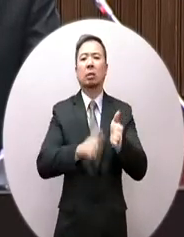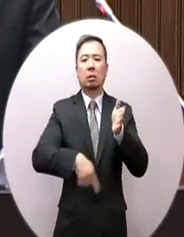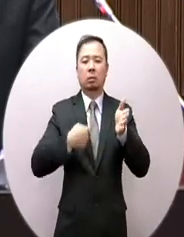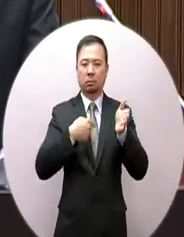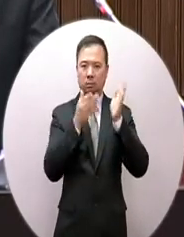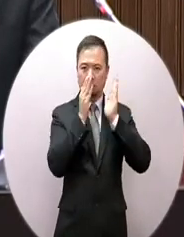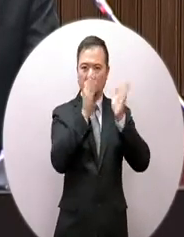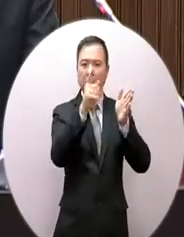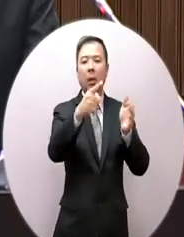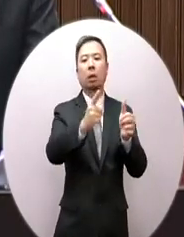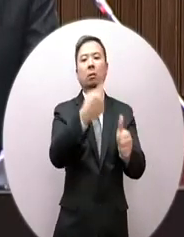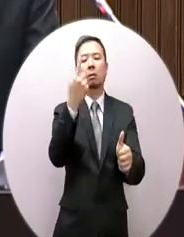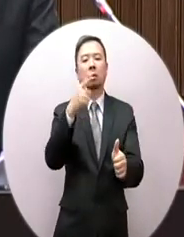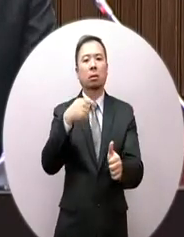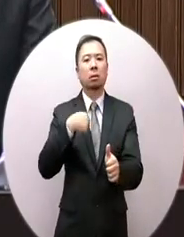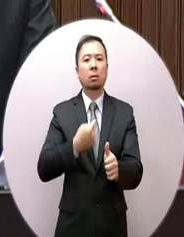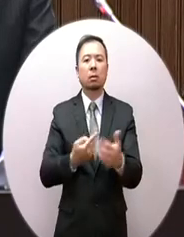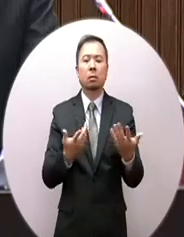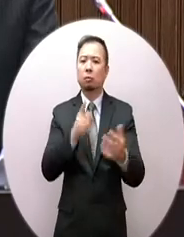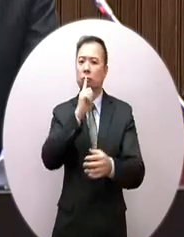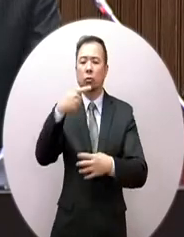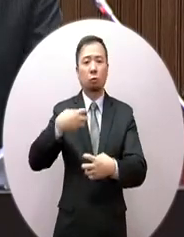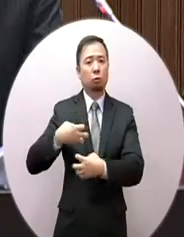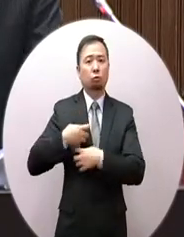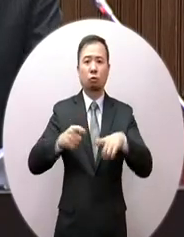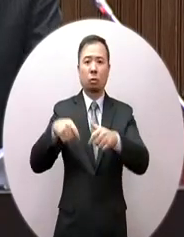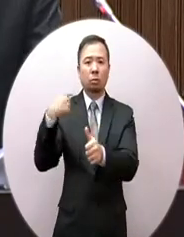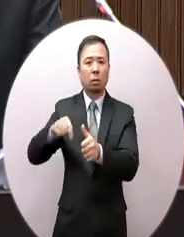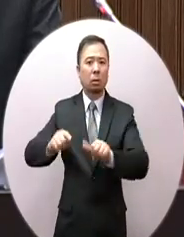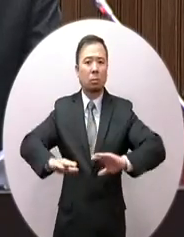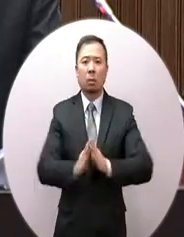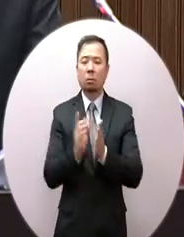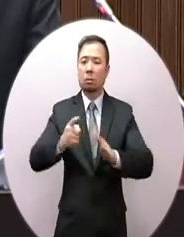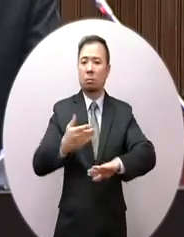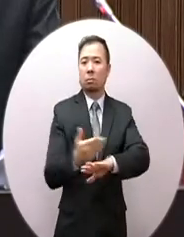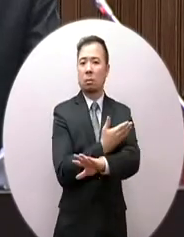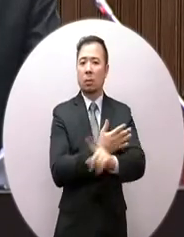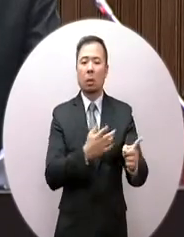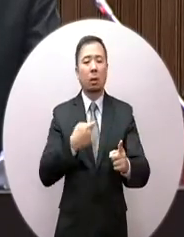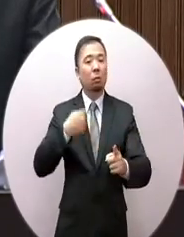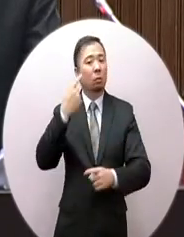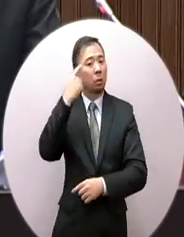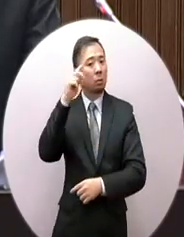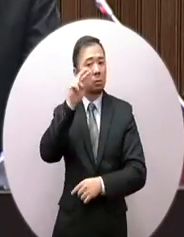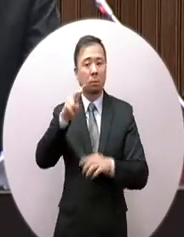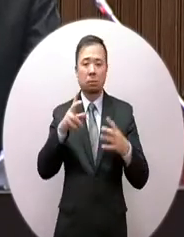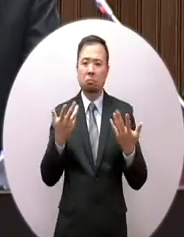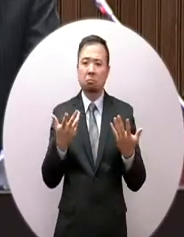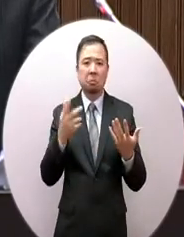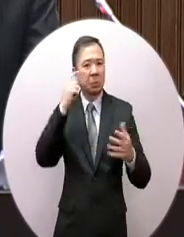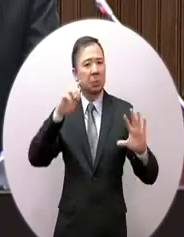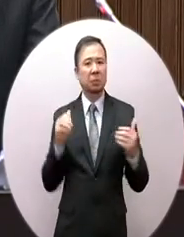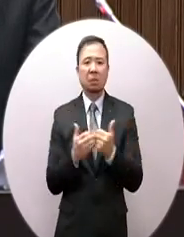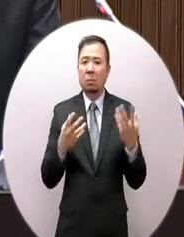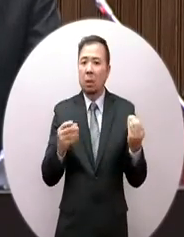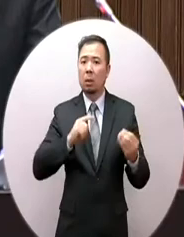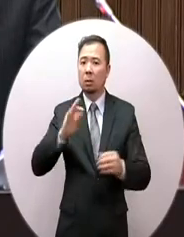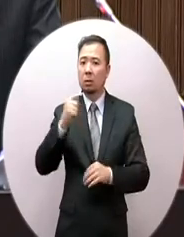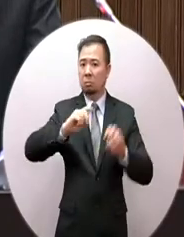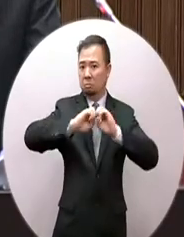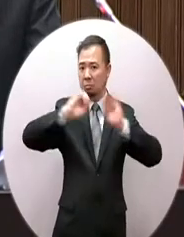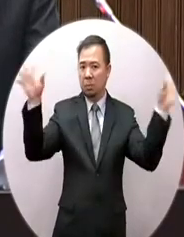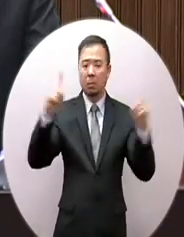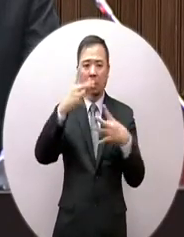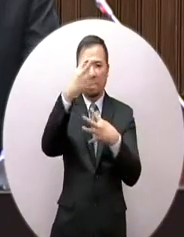上路，我现在只要求你哪时候改我都没有意见，但是就是实施的日期你要一致性，要公平